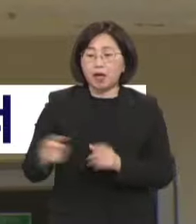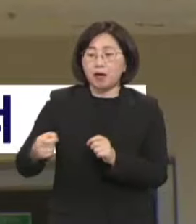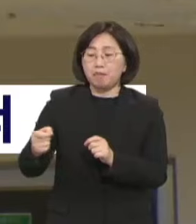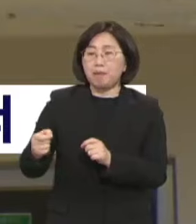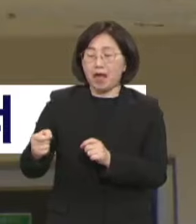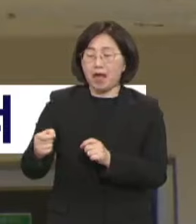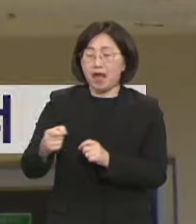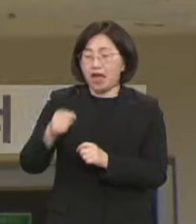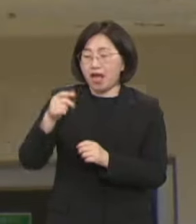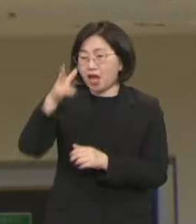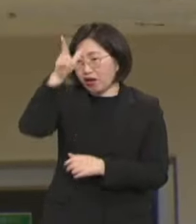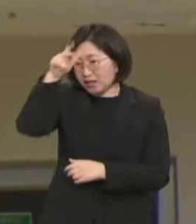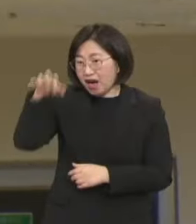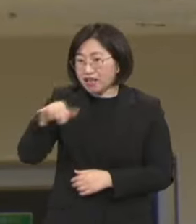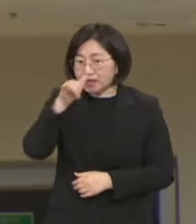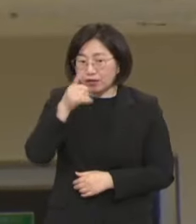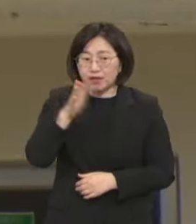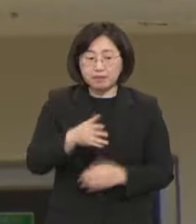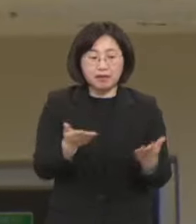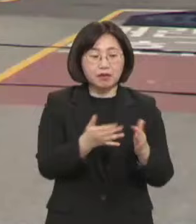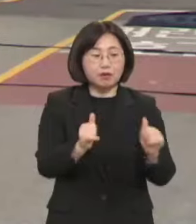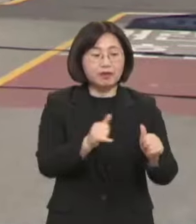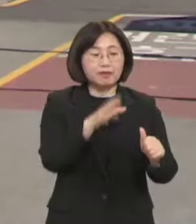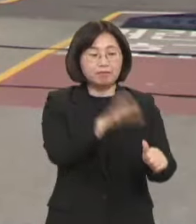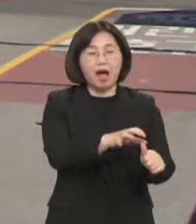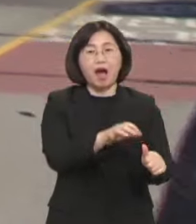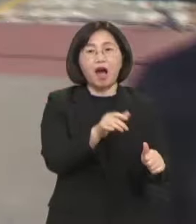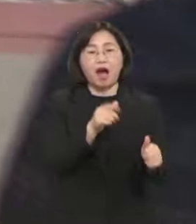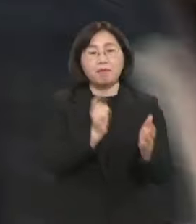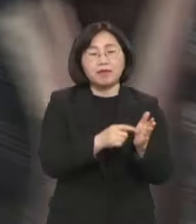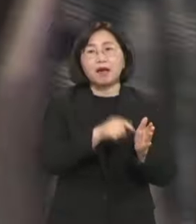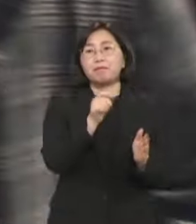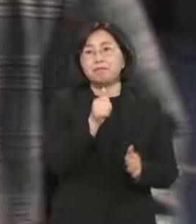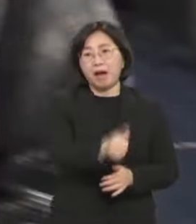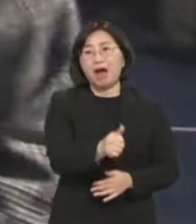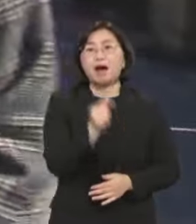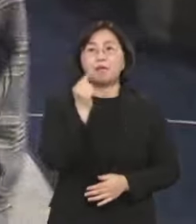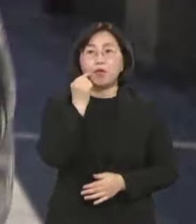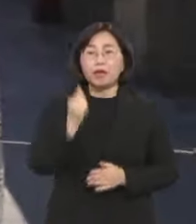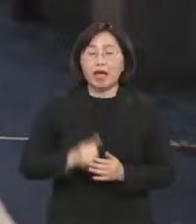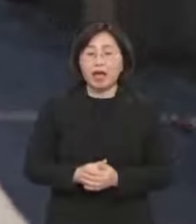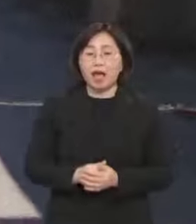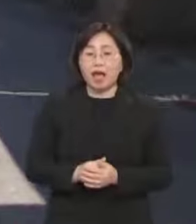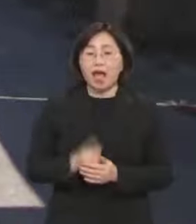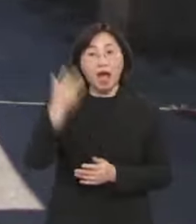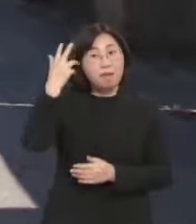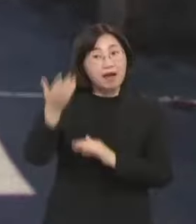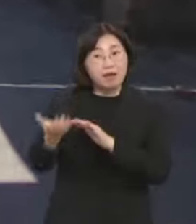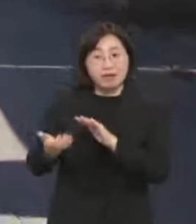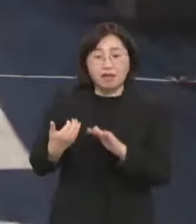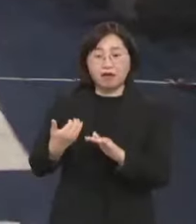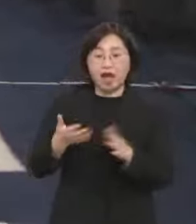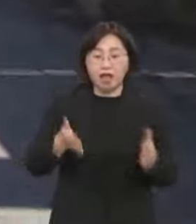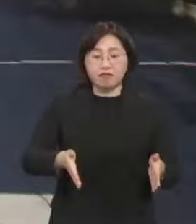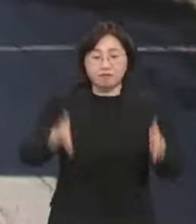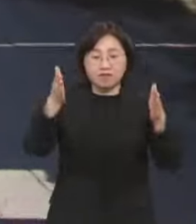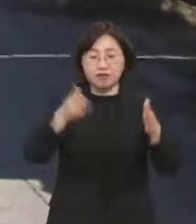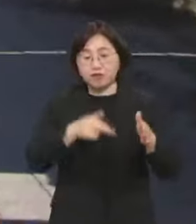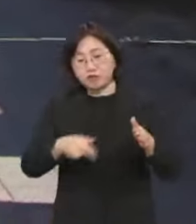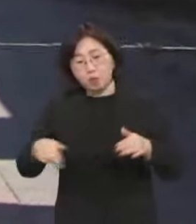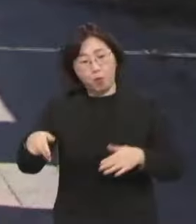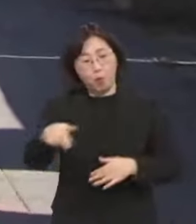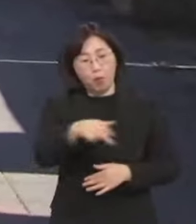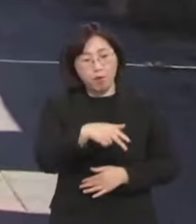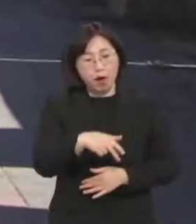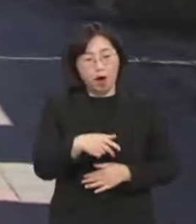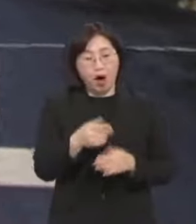감금돼 비상벨조차 누르지 못했습니다. 이 남성은 범행 8일 전에도 이곳 건물 주변을 돌며 청원 경찰이